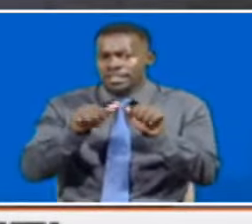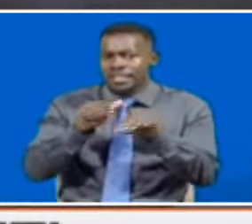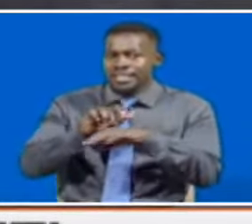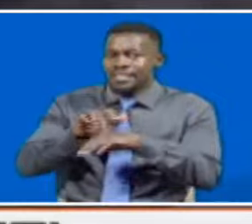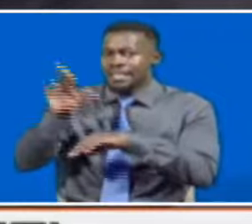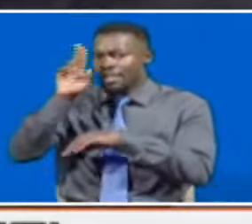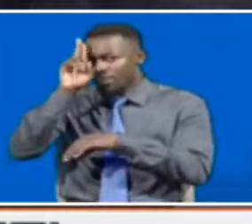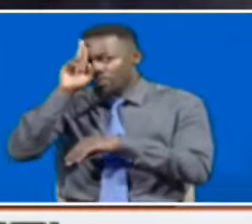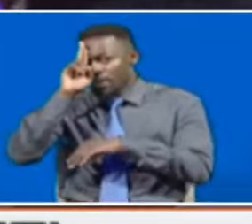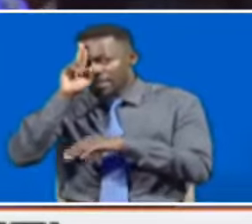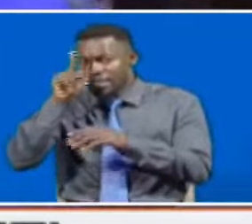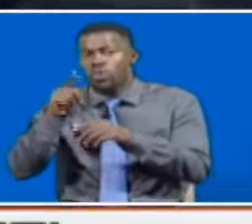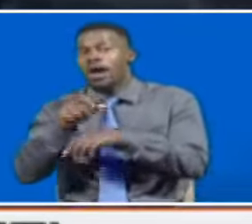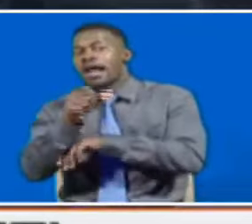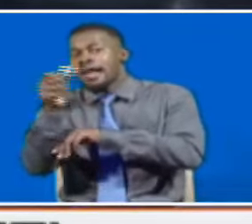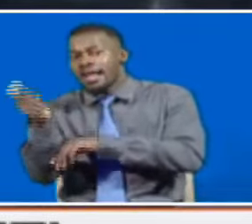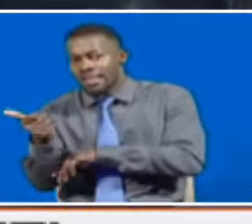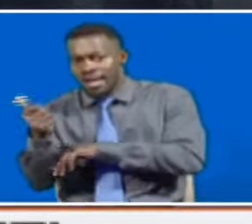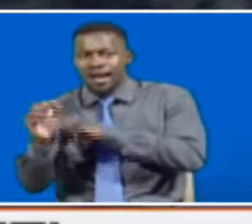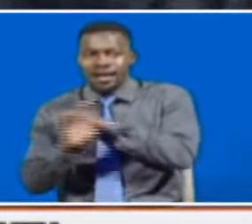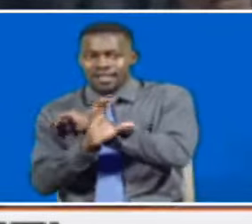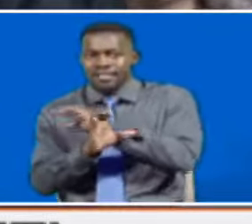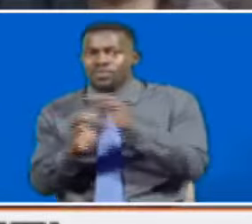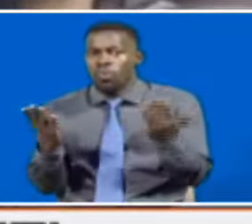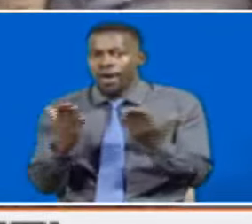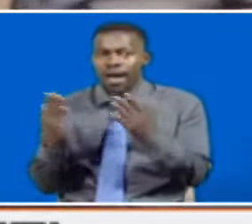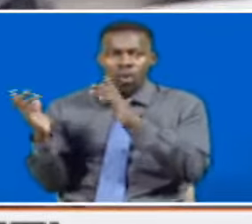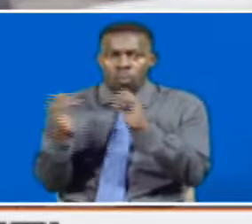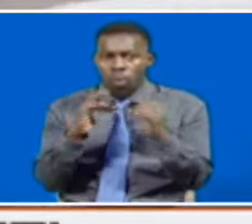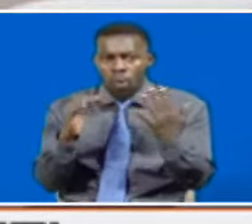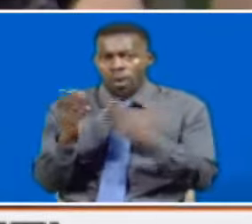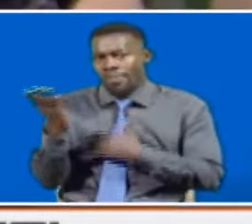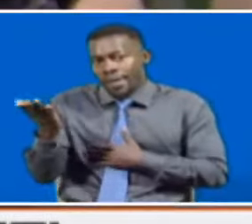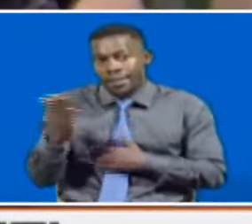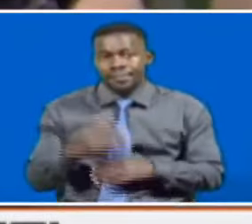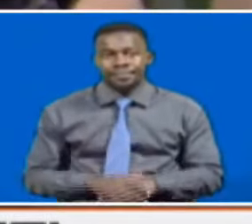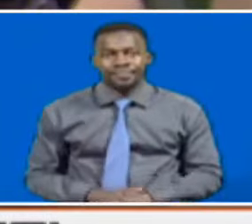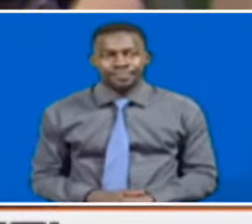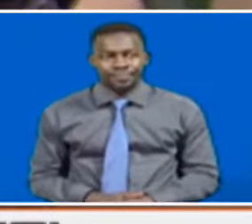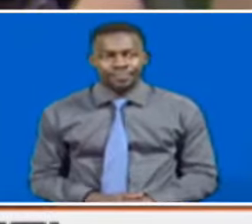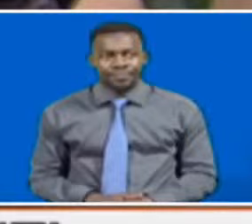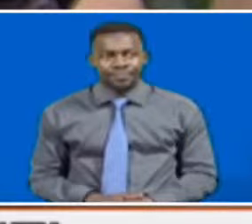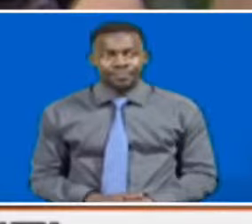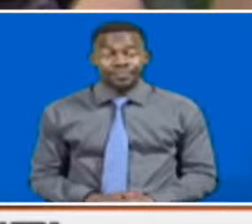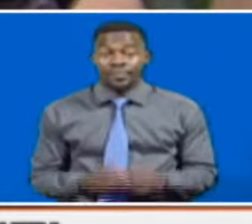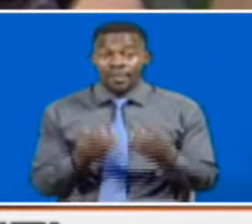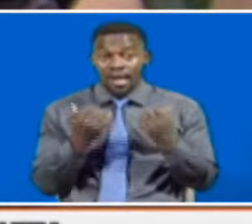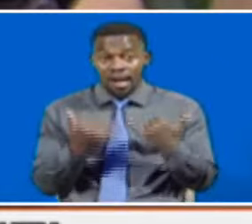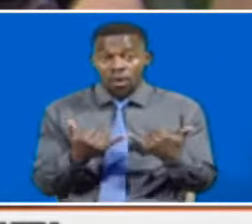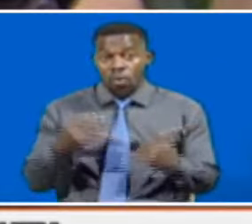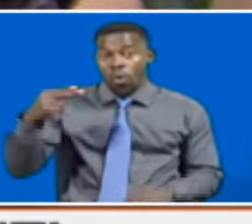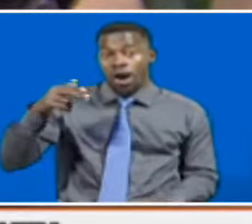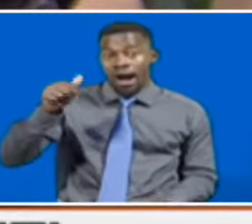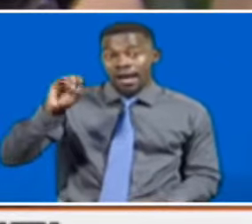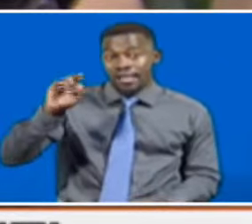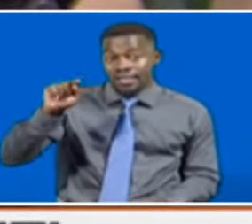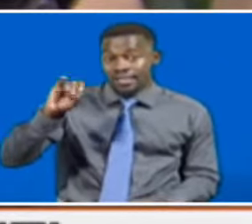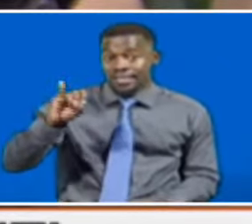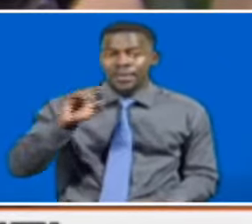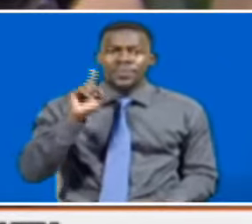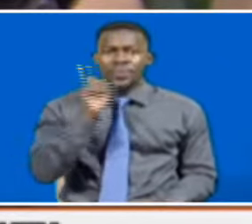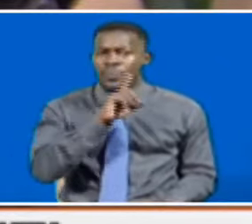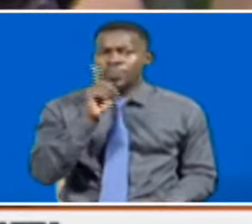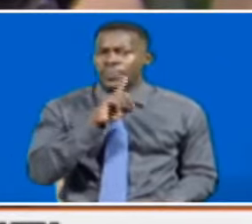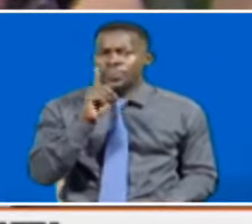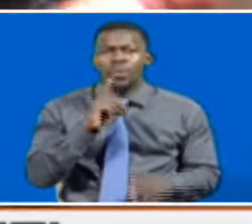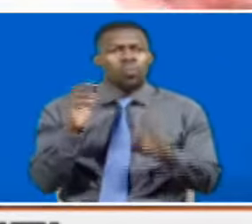polisi wakati mataifa mengine katika misheni hii wakituma wanajeshi wake? Sasa hivi kule Haiti ya kukaliki, rais